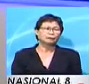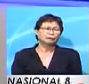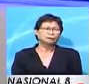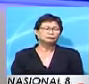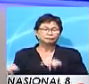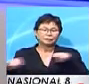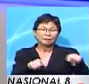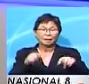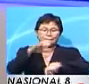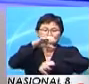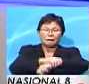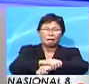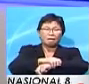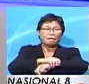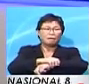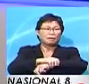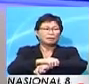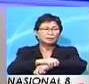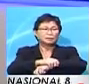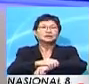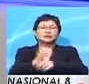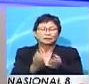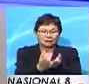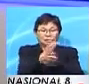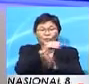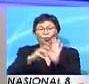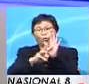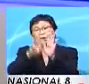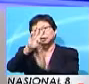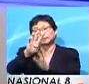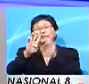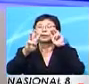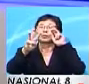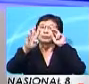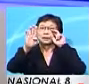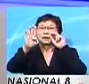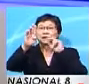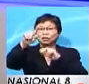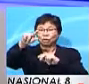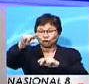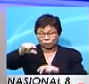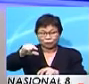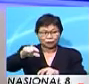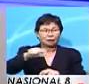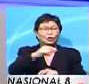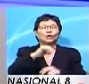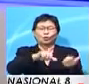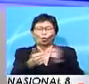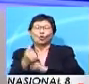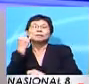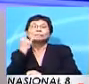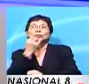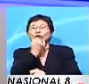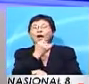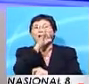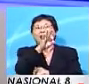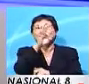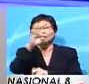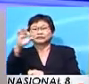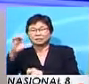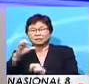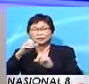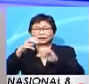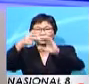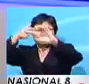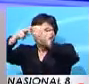Berikutan tindakan penahanan kapal Zaituna Oliva dan delegasi WBG oleh tentera Israel, FFC bertindak menyiarkan video semua ahli